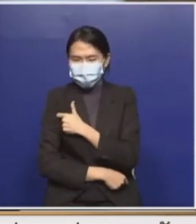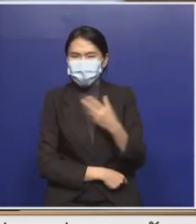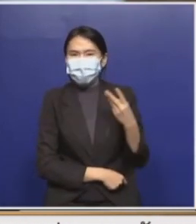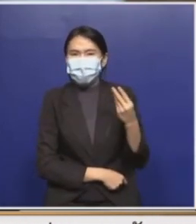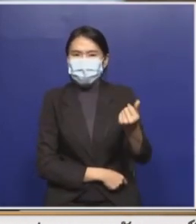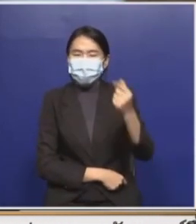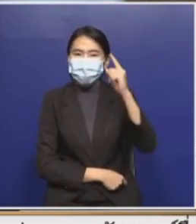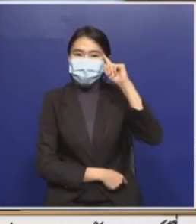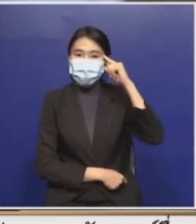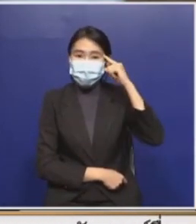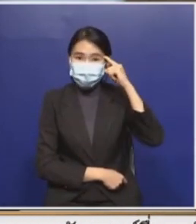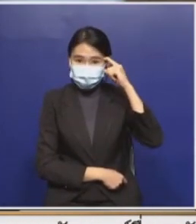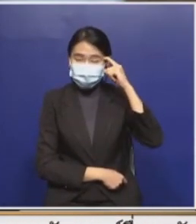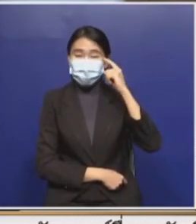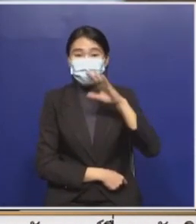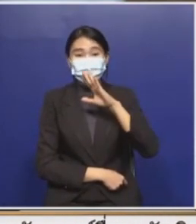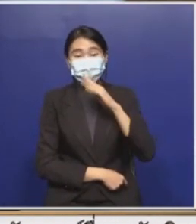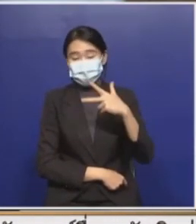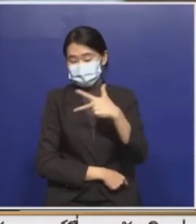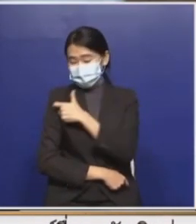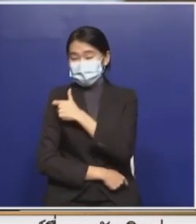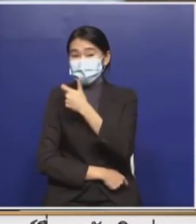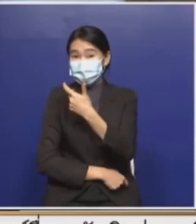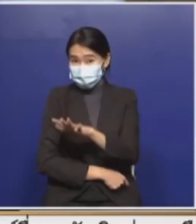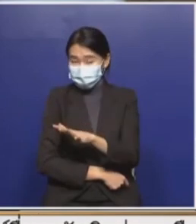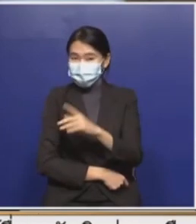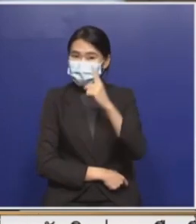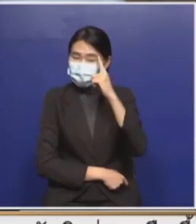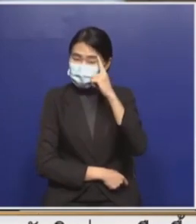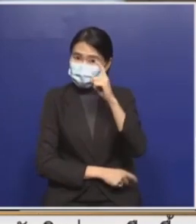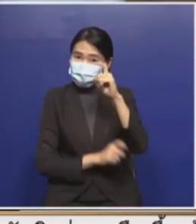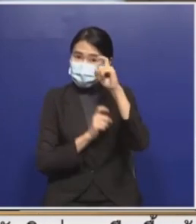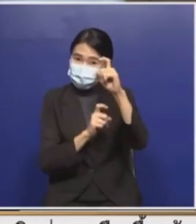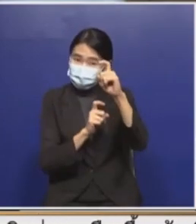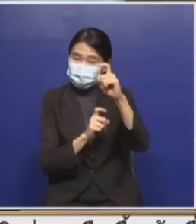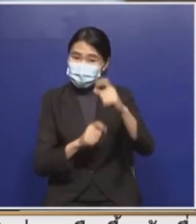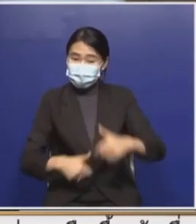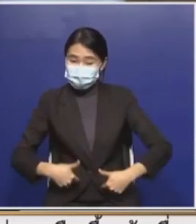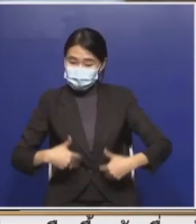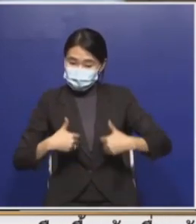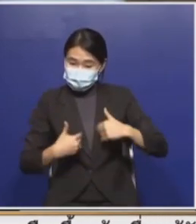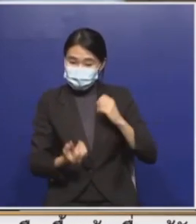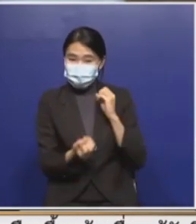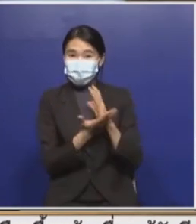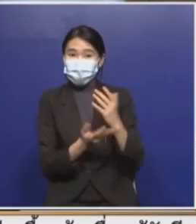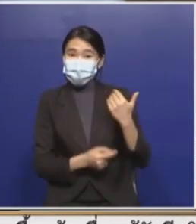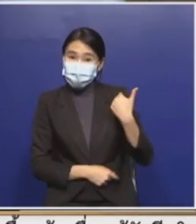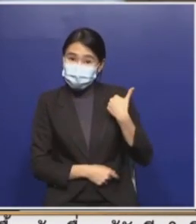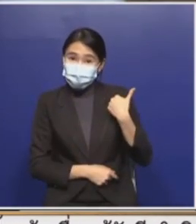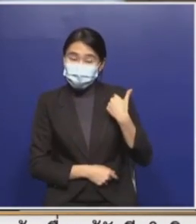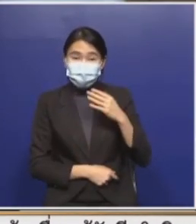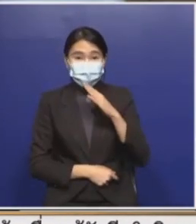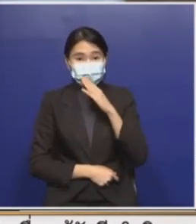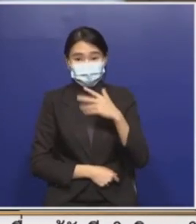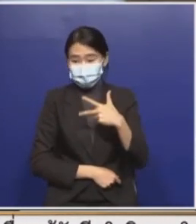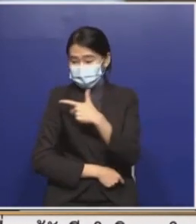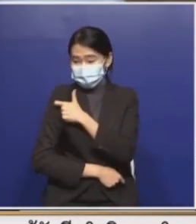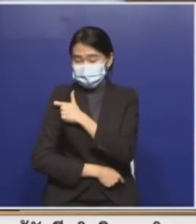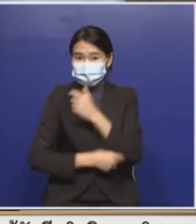ดและฉีดไปแล้วจะเป็นอันตรายต่อชีวิตของเขาไหมในวัคซีนที่รัฐบาล